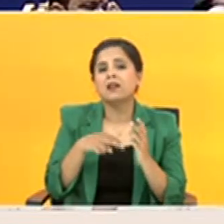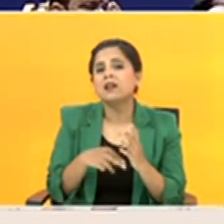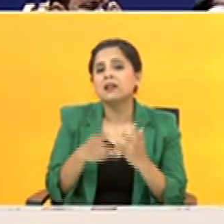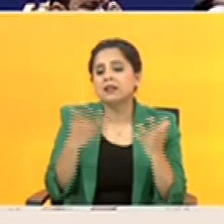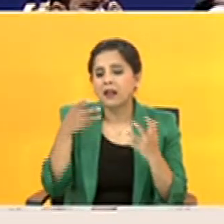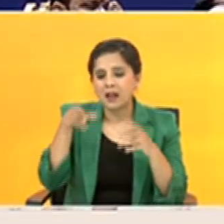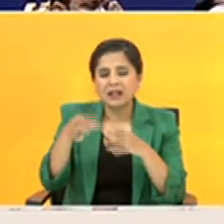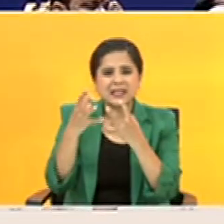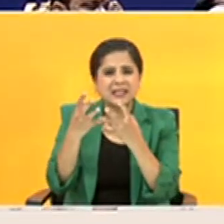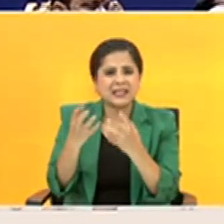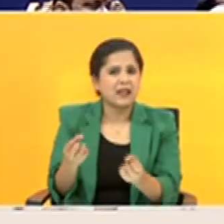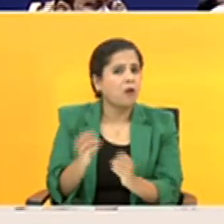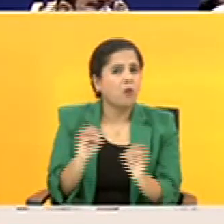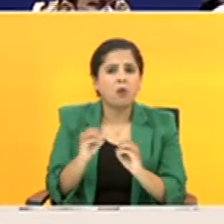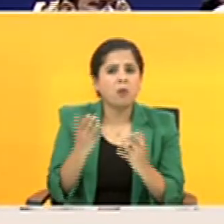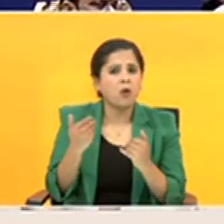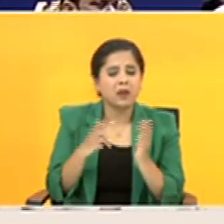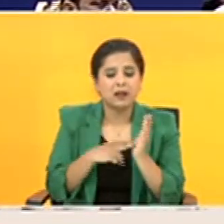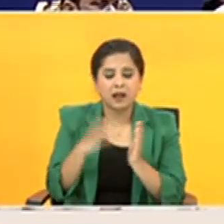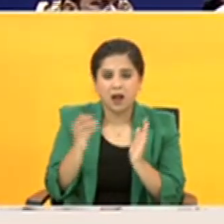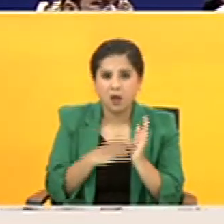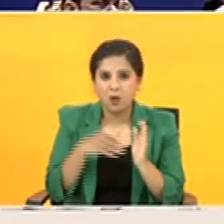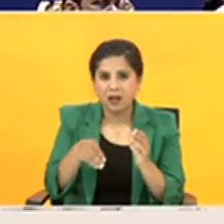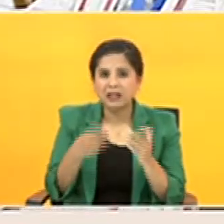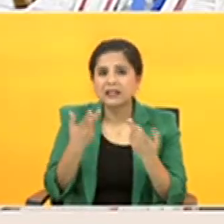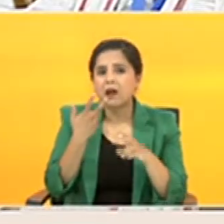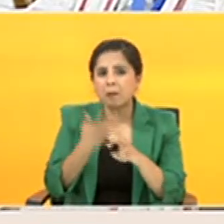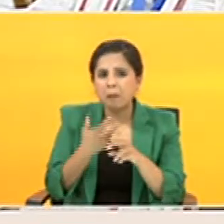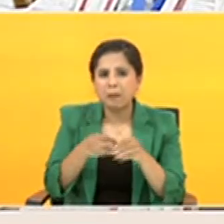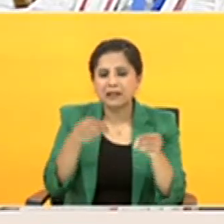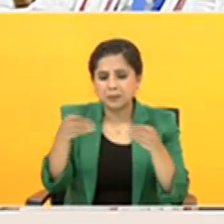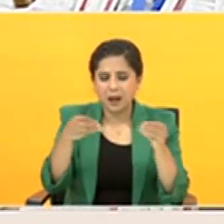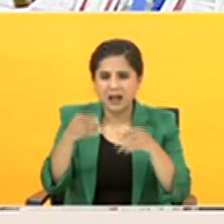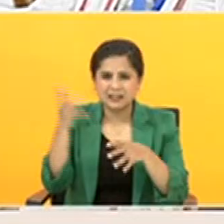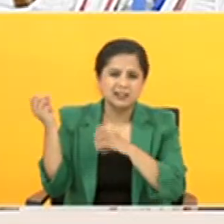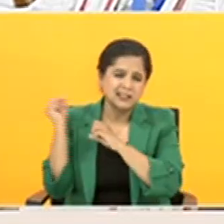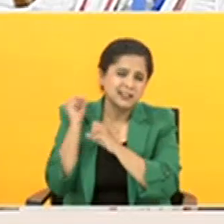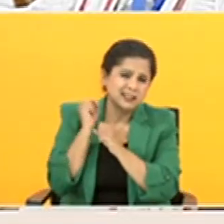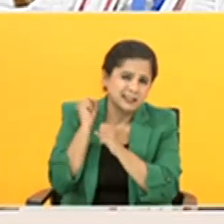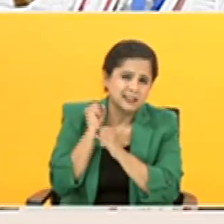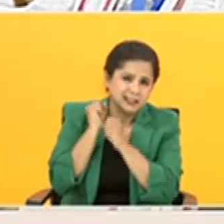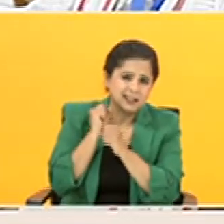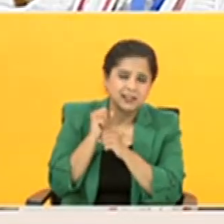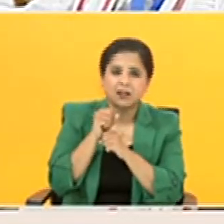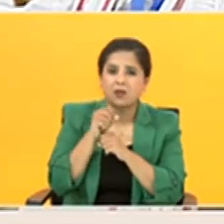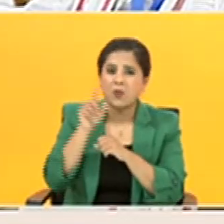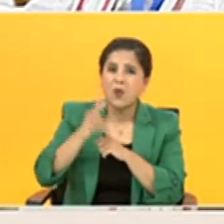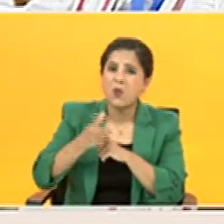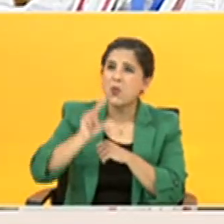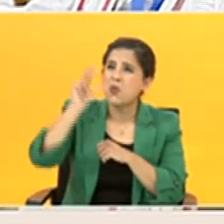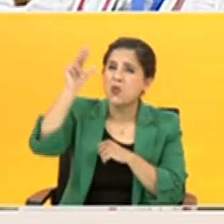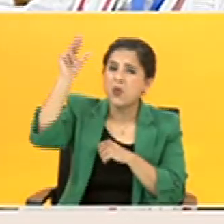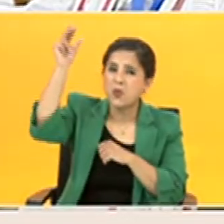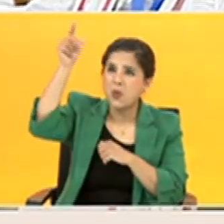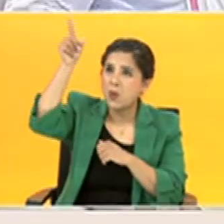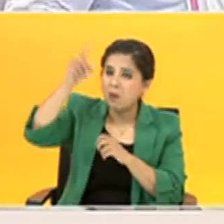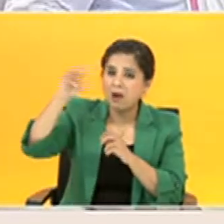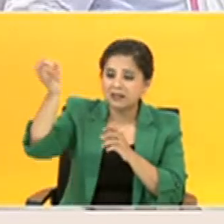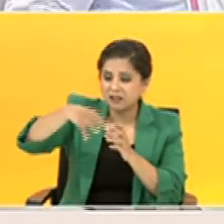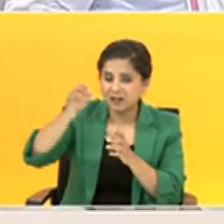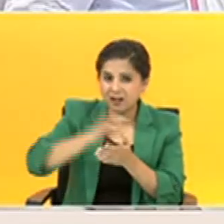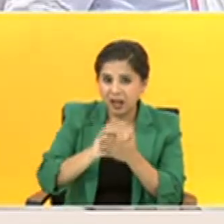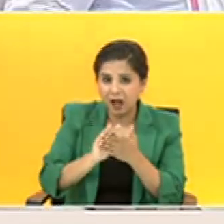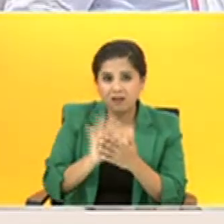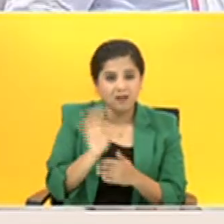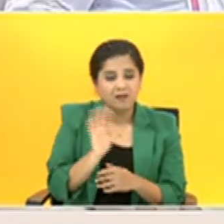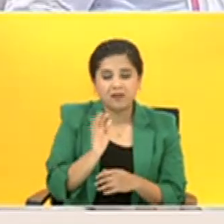बायोडिग्रेडेबल वेस्ट इस टीम के सदस्य अपने साथ नीचे लाए। इतनी ऊंचाई पर सफाई करना कोई